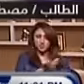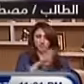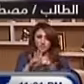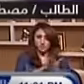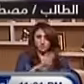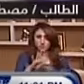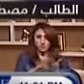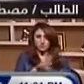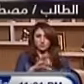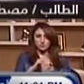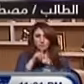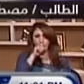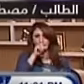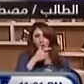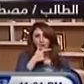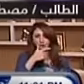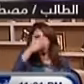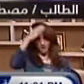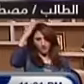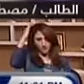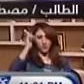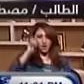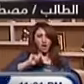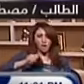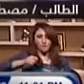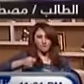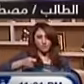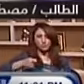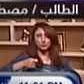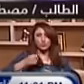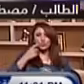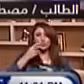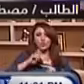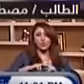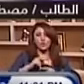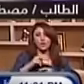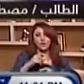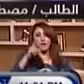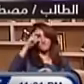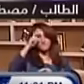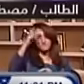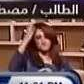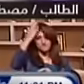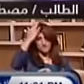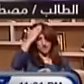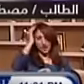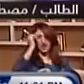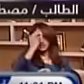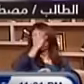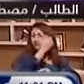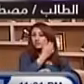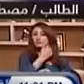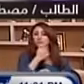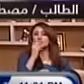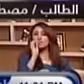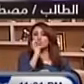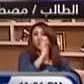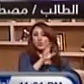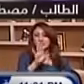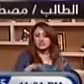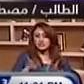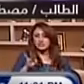بعد اذنك يا استاذ حمدين صباعي، بعد اذنك يا دكتور عمان مفتوح، بعد اذنك يا دكتور محمد البرداي، وبعد اذن كل الناس السياسيين في